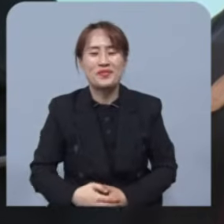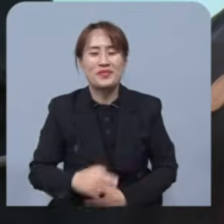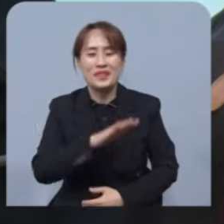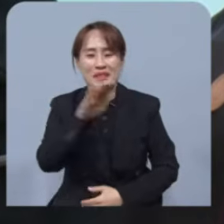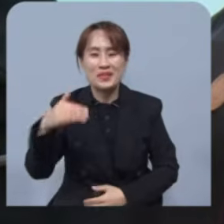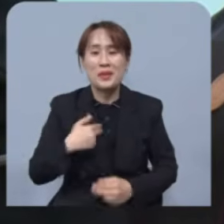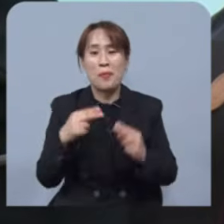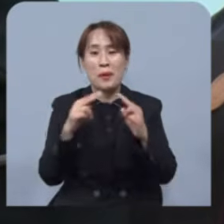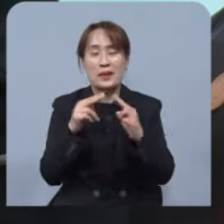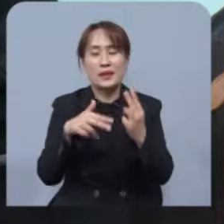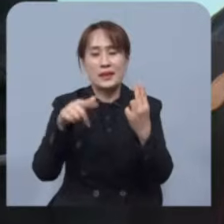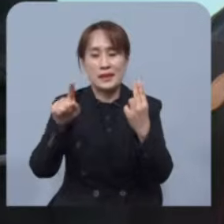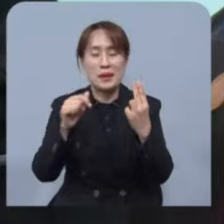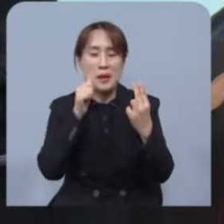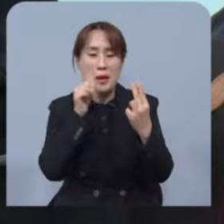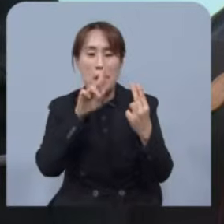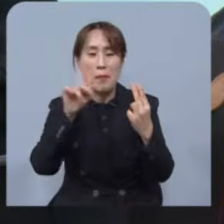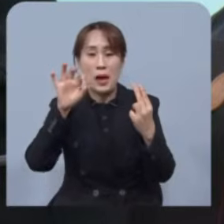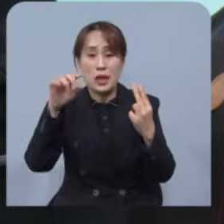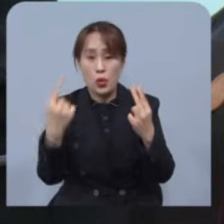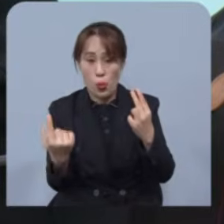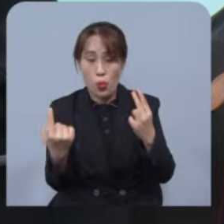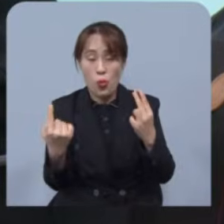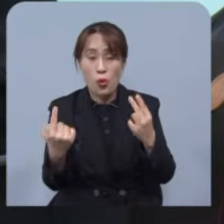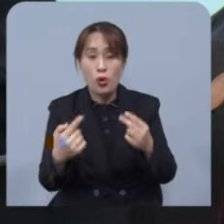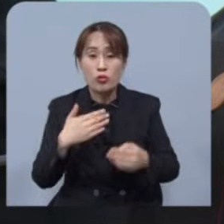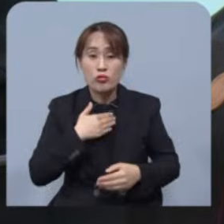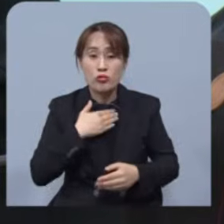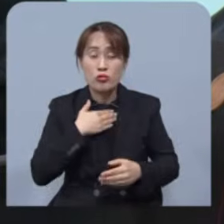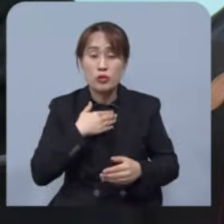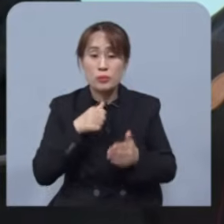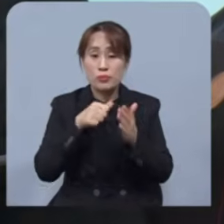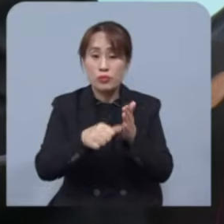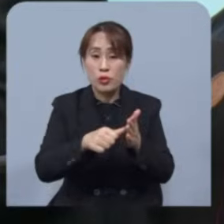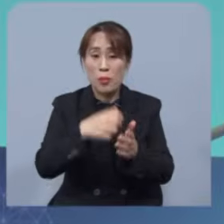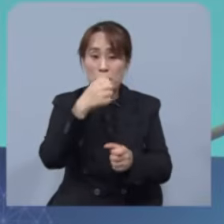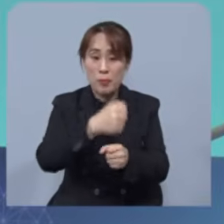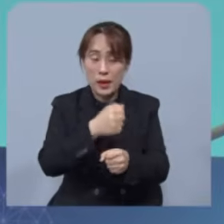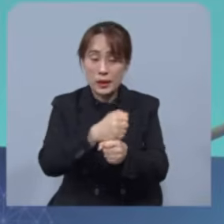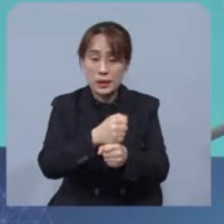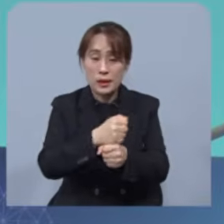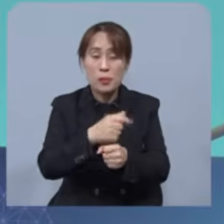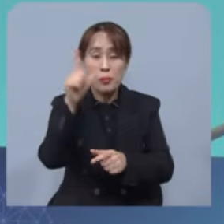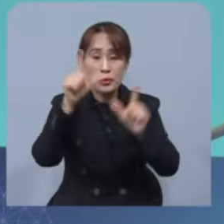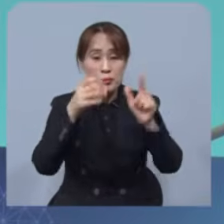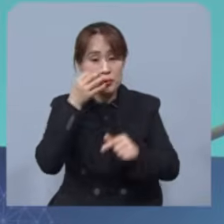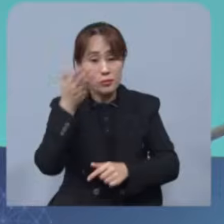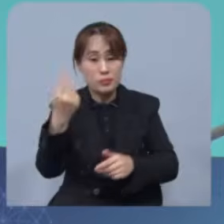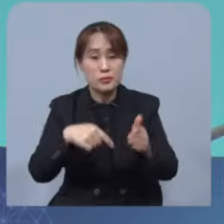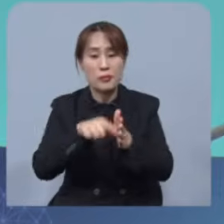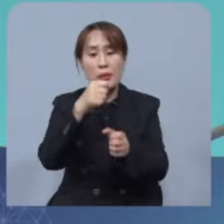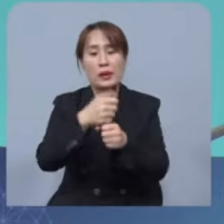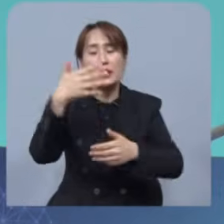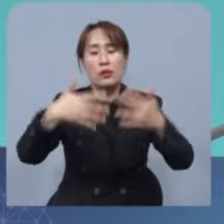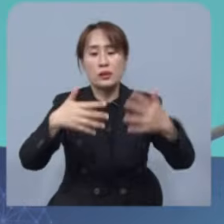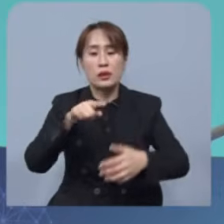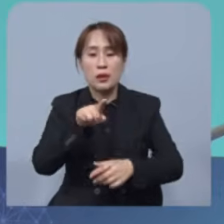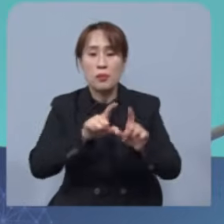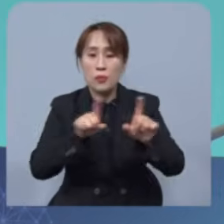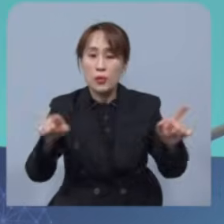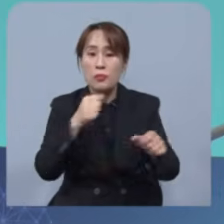저희가 반도체와 2차 전지 바이오가 어떻게 우리 실제적인 제품으로 나오는 것을 형상화하기 위해서 만든 건데요. 이게